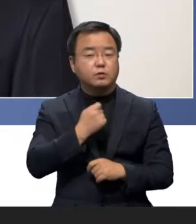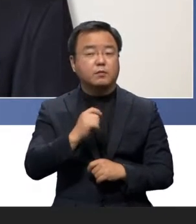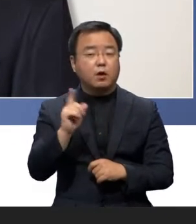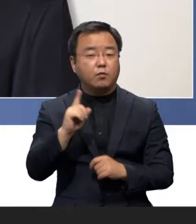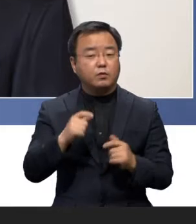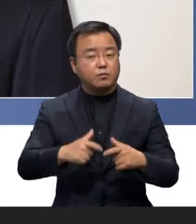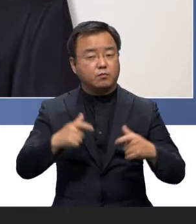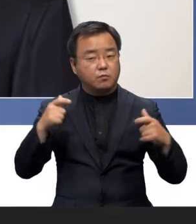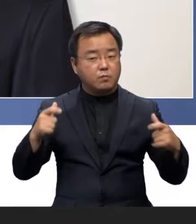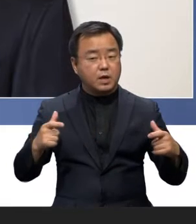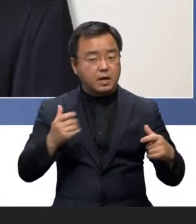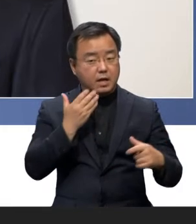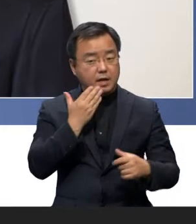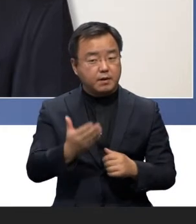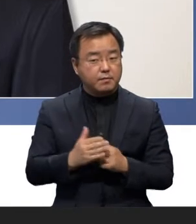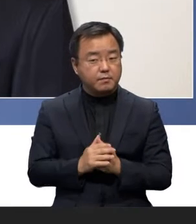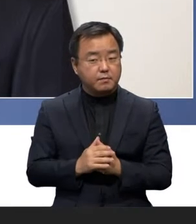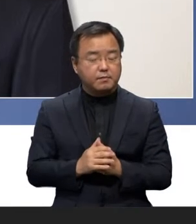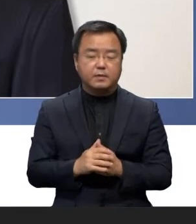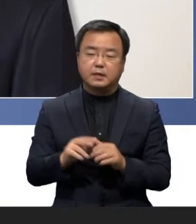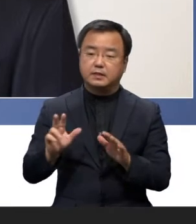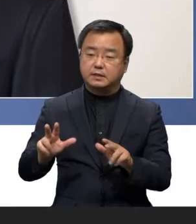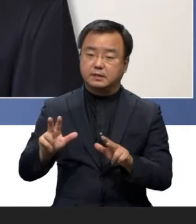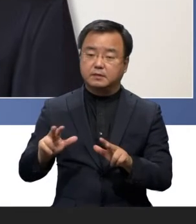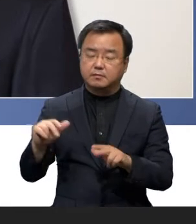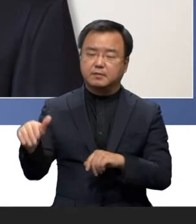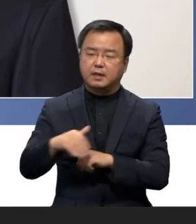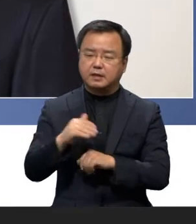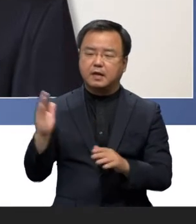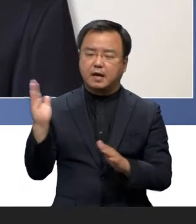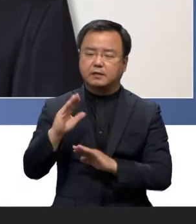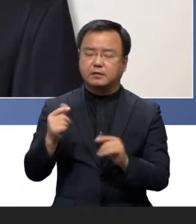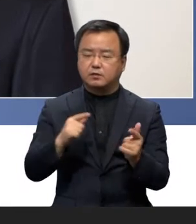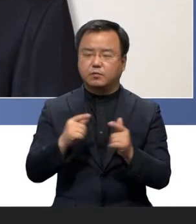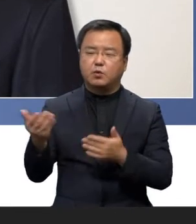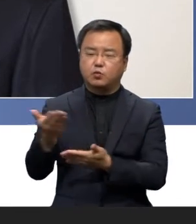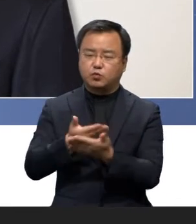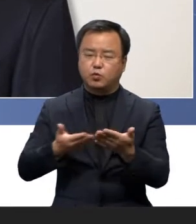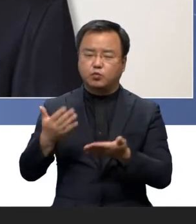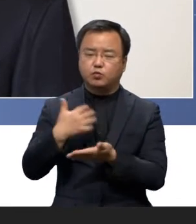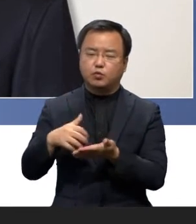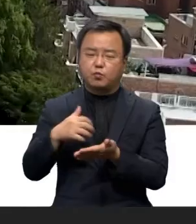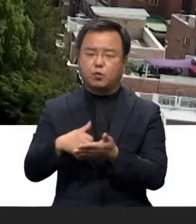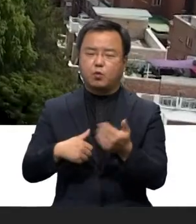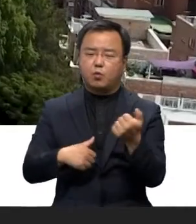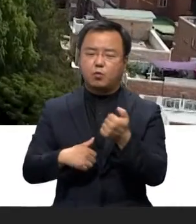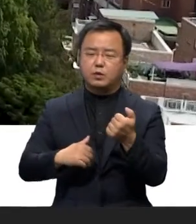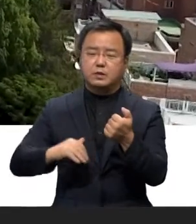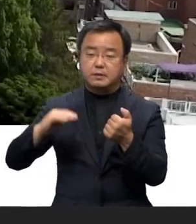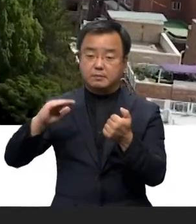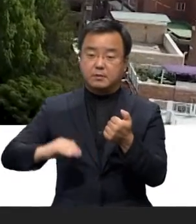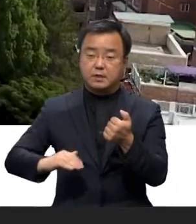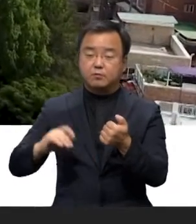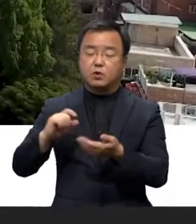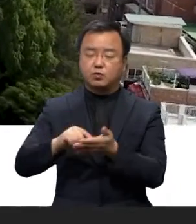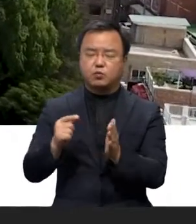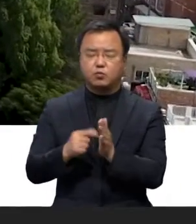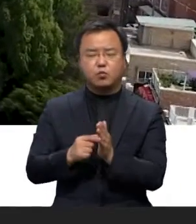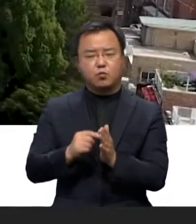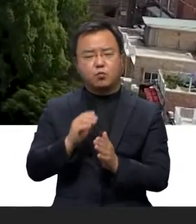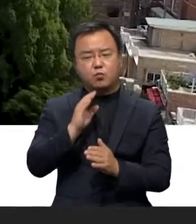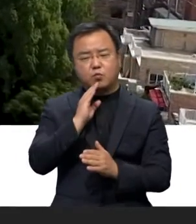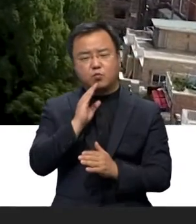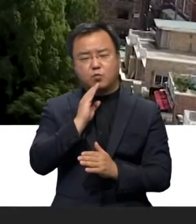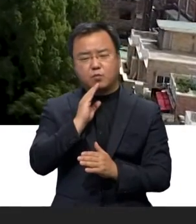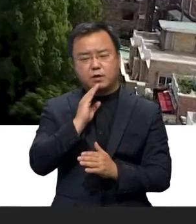확대할 네. 예정이십니까? 예, 현재 학생들 교류 수준은 각 대학별로 한 50명 이하 수준입니다. 그래서 상당히 낮은 편이죠. 그래서 예.